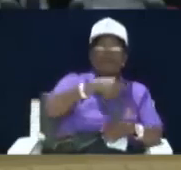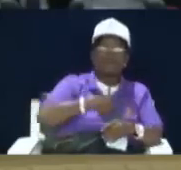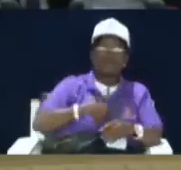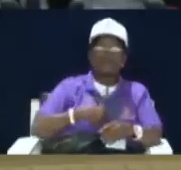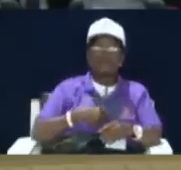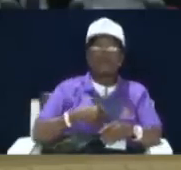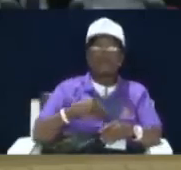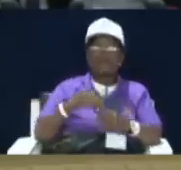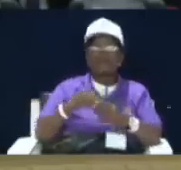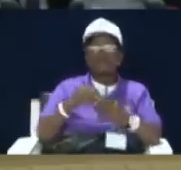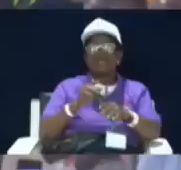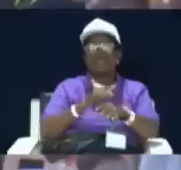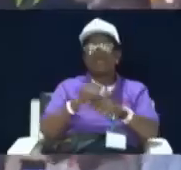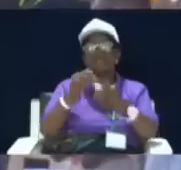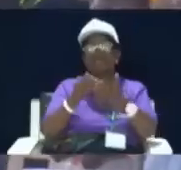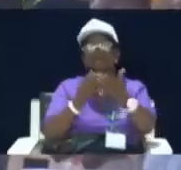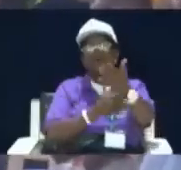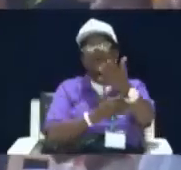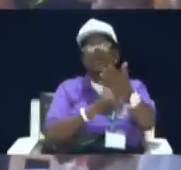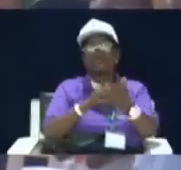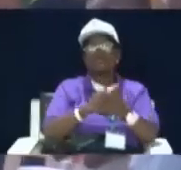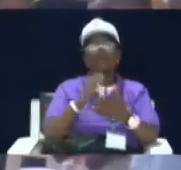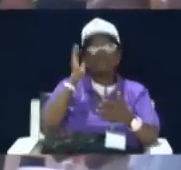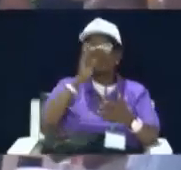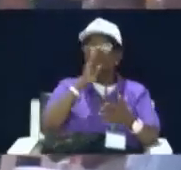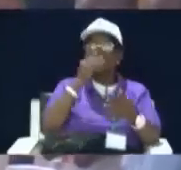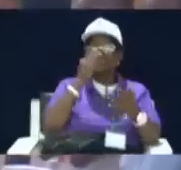Láàárọ̀ kùtùkùtù á dára fún yín.